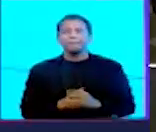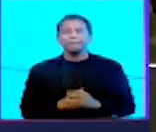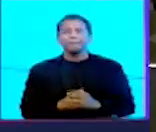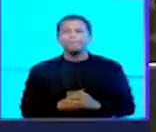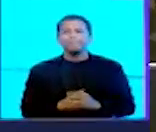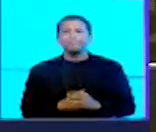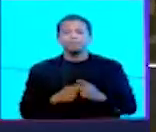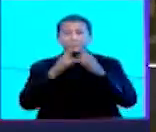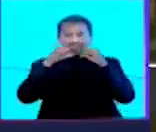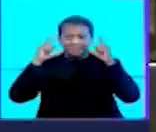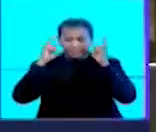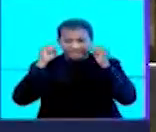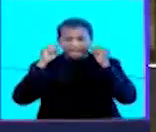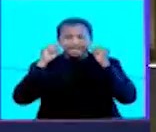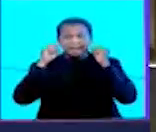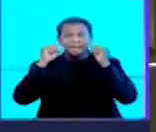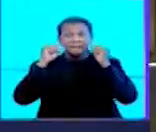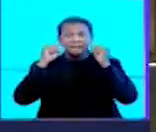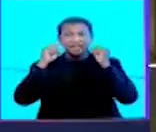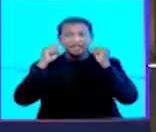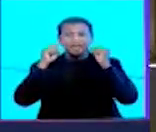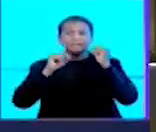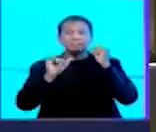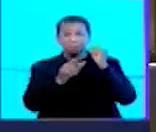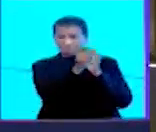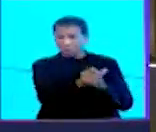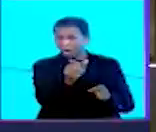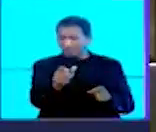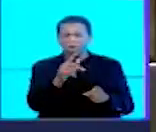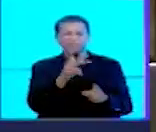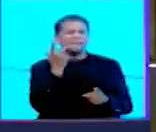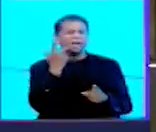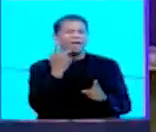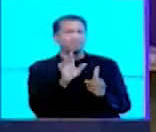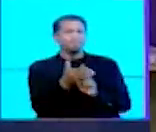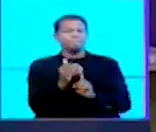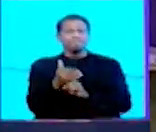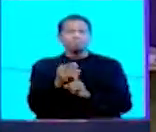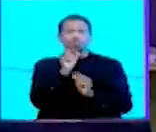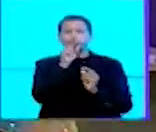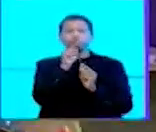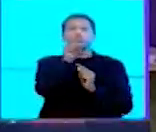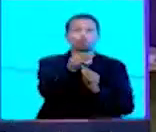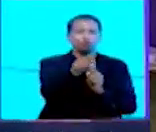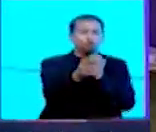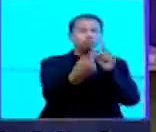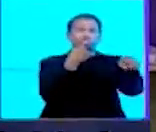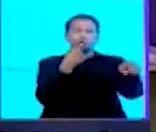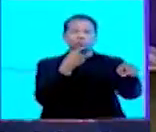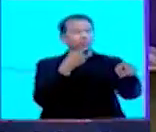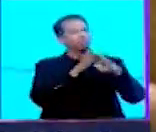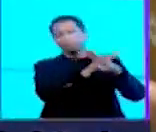kita sama-sama menjaga satu sama lain supaya tidak ada droplets yang bisa terpapar ke